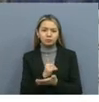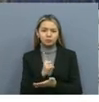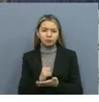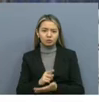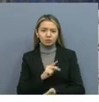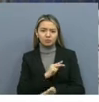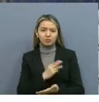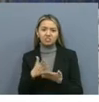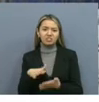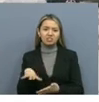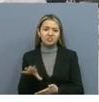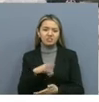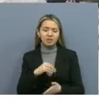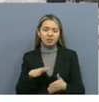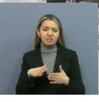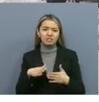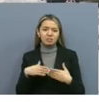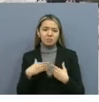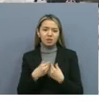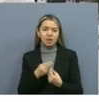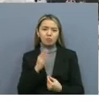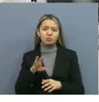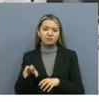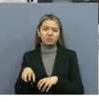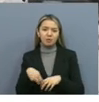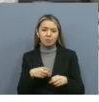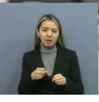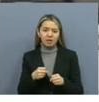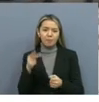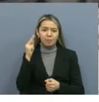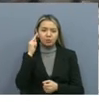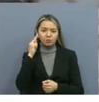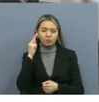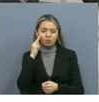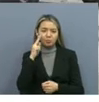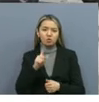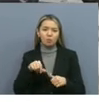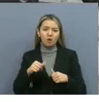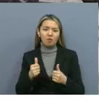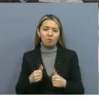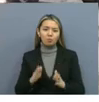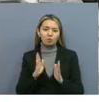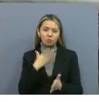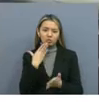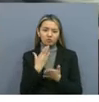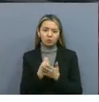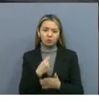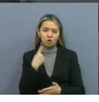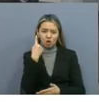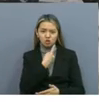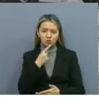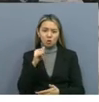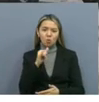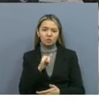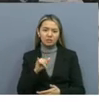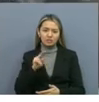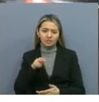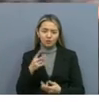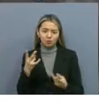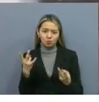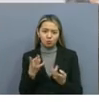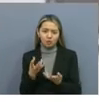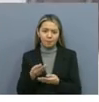Әйтпесе барлық отбасы төлемнен айырылады. Атаулы әлеуметтік көмекті рәсімдеу үшін тек жеке куәлікті апарсаң жеткілікті, ал қалған барлық